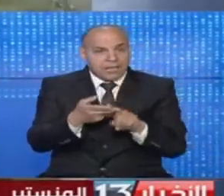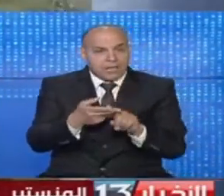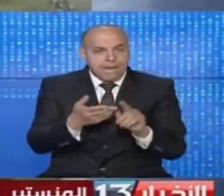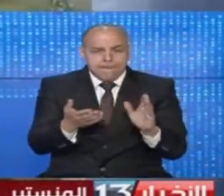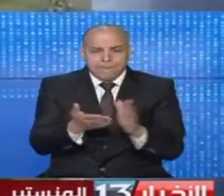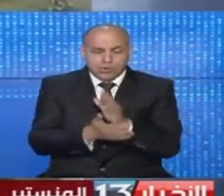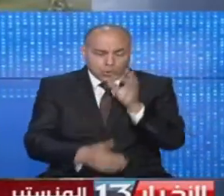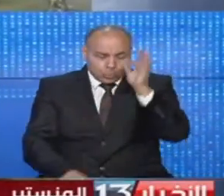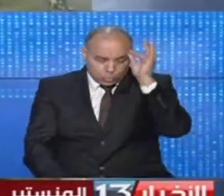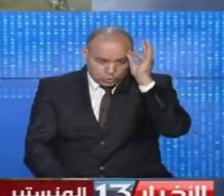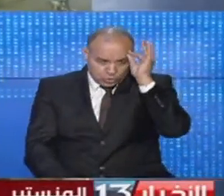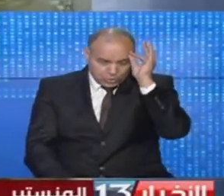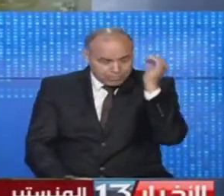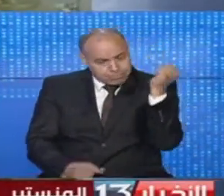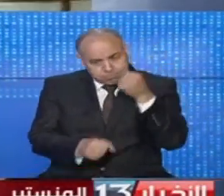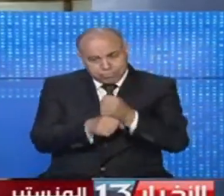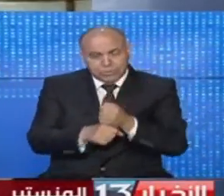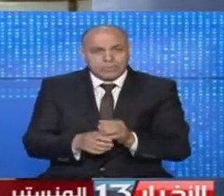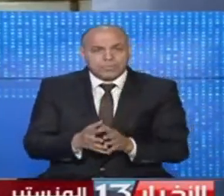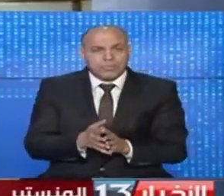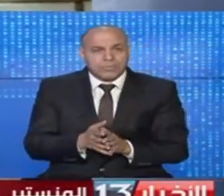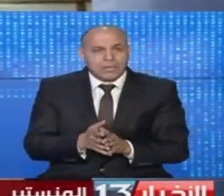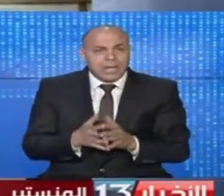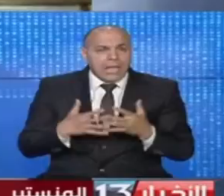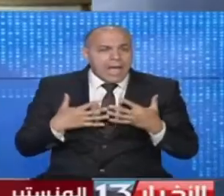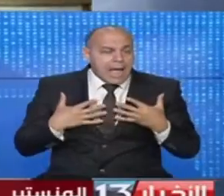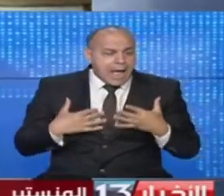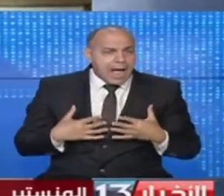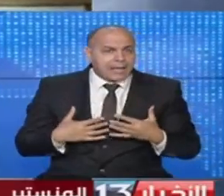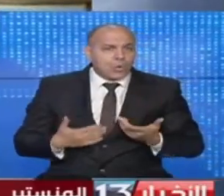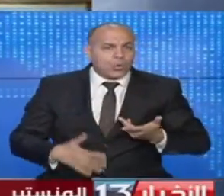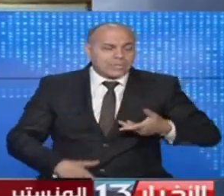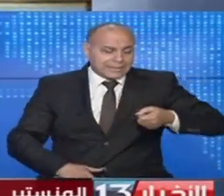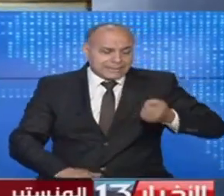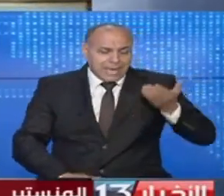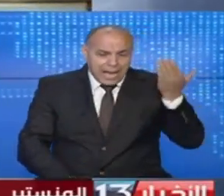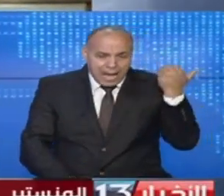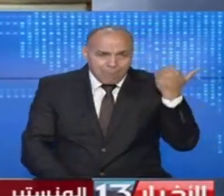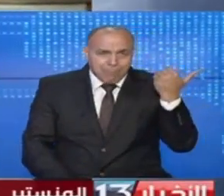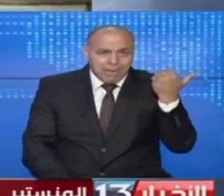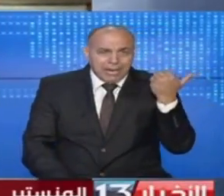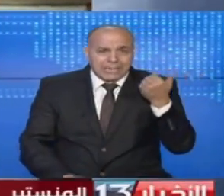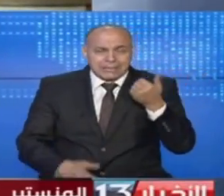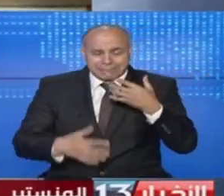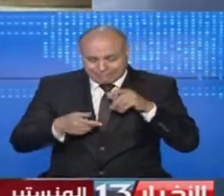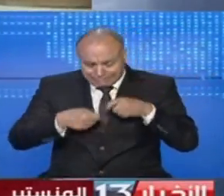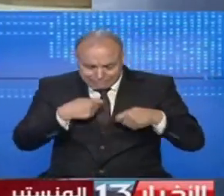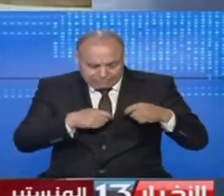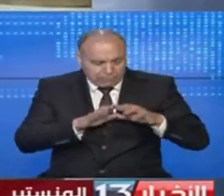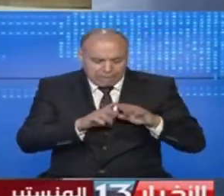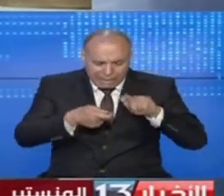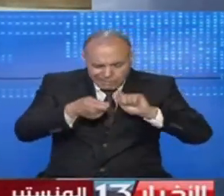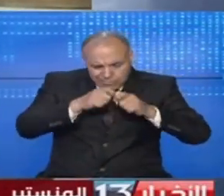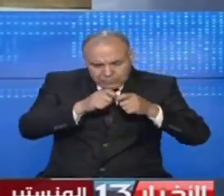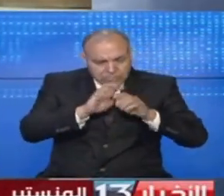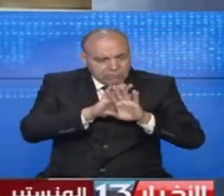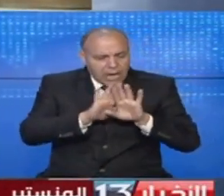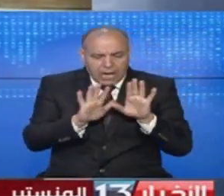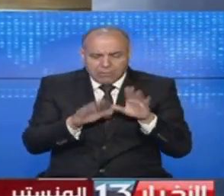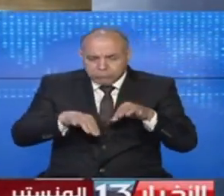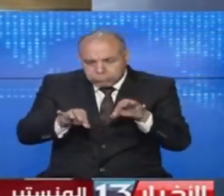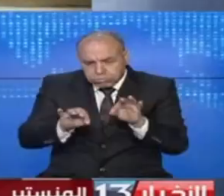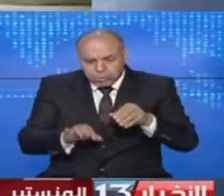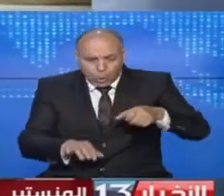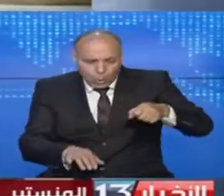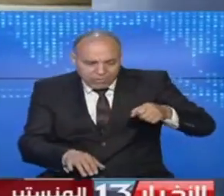مشروع تونس الإبداعية. أي حاجة تتعمل بالسعف توا ما عادش فما حاجة حكر على السعف ولا حاجة أخرى، تعمل به لتابي،